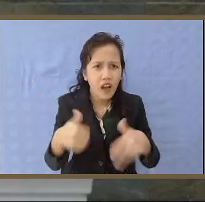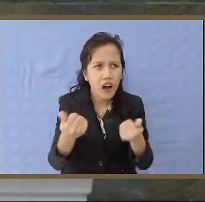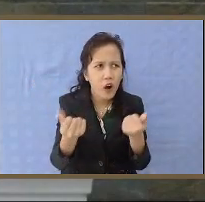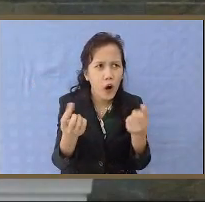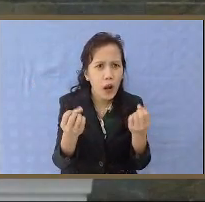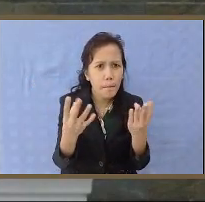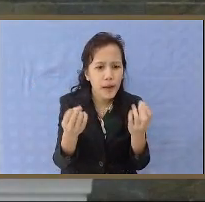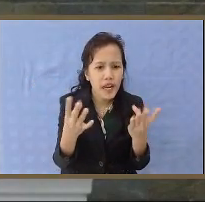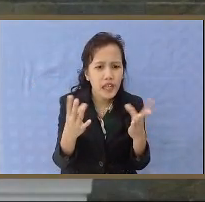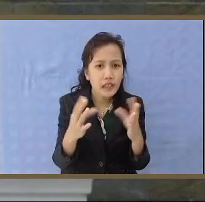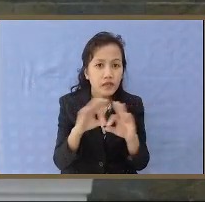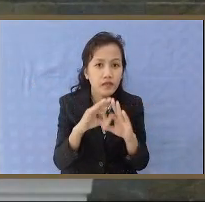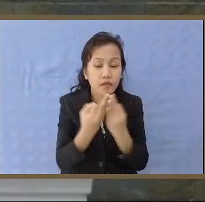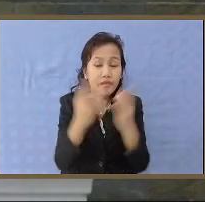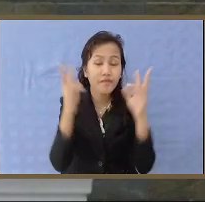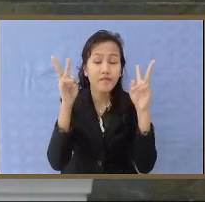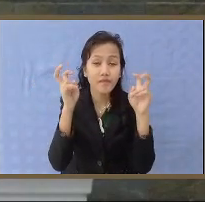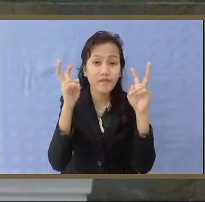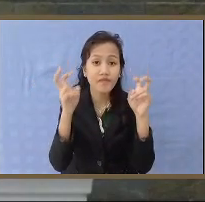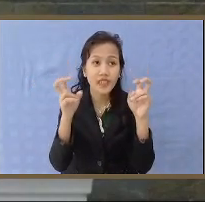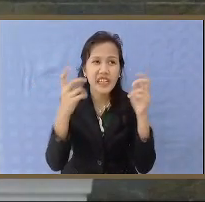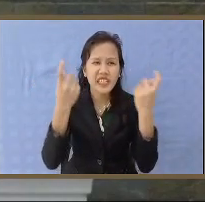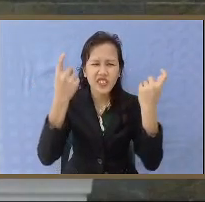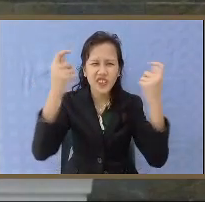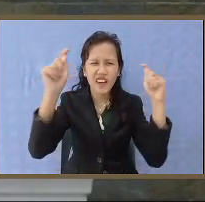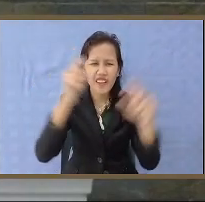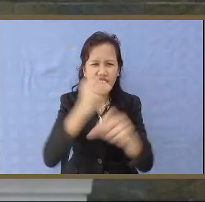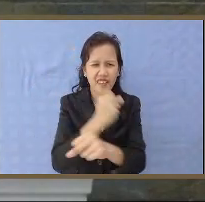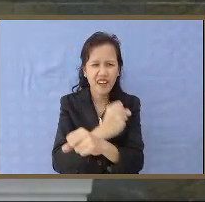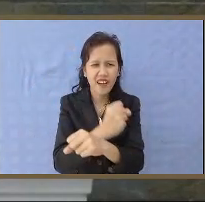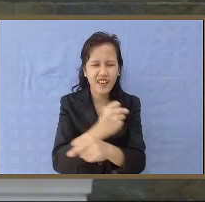tahanan. Pero look, tignan nyo po kung saan po sila nauuwi.